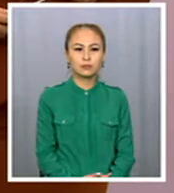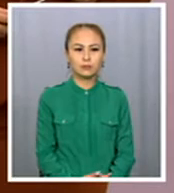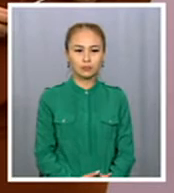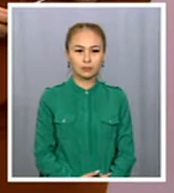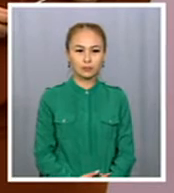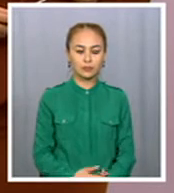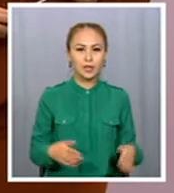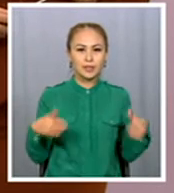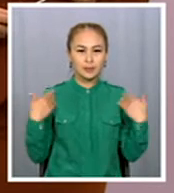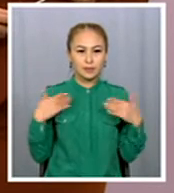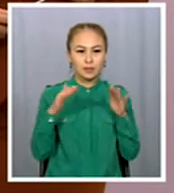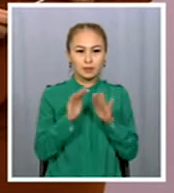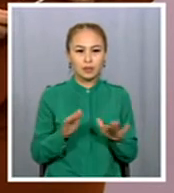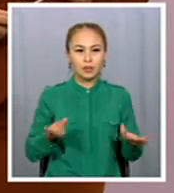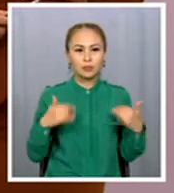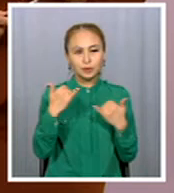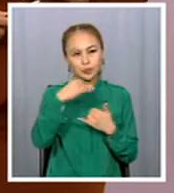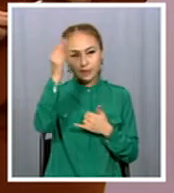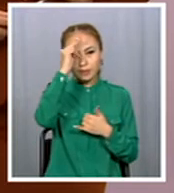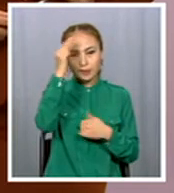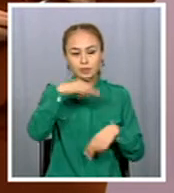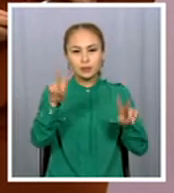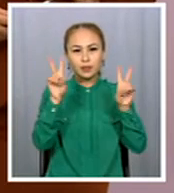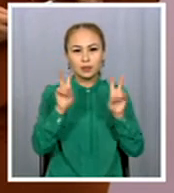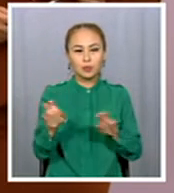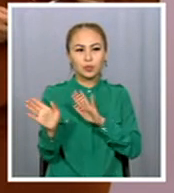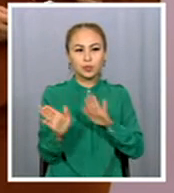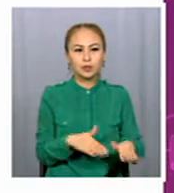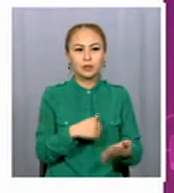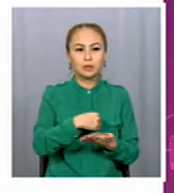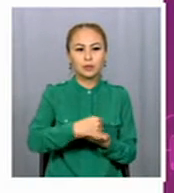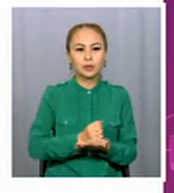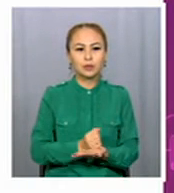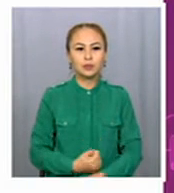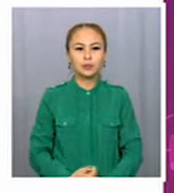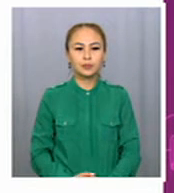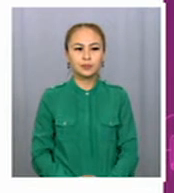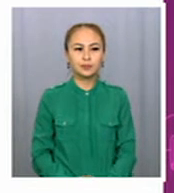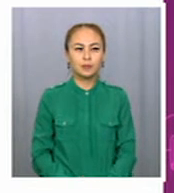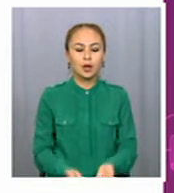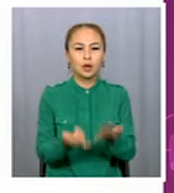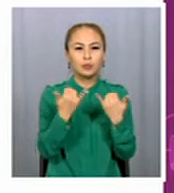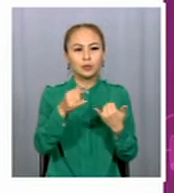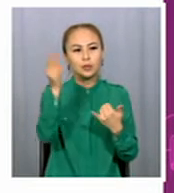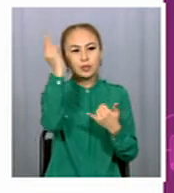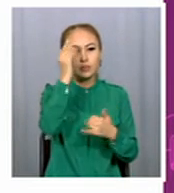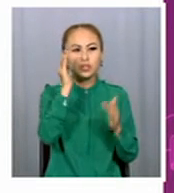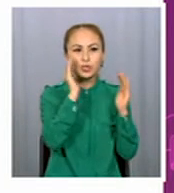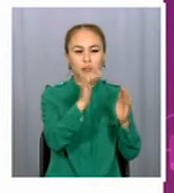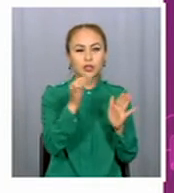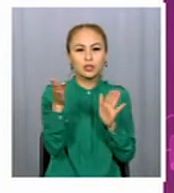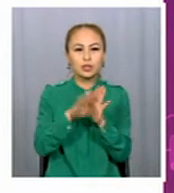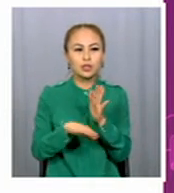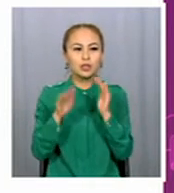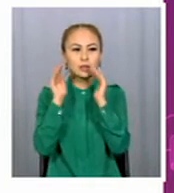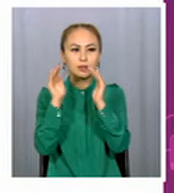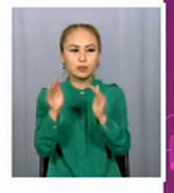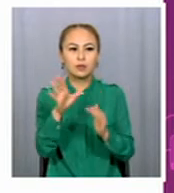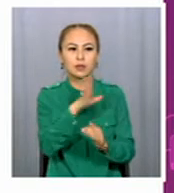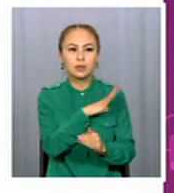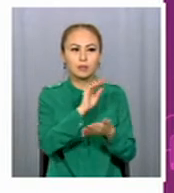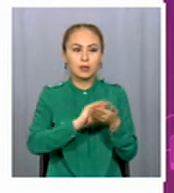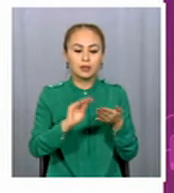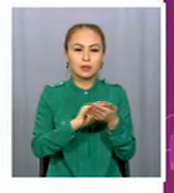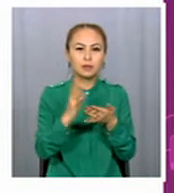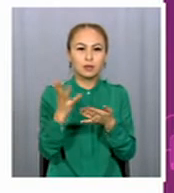Сәлеметсіңдер ме, балалар? Бүгінгі сабақтың тақырыбы өткенді бекіту. Бүгінгі сабақта жақшалы және жақшасыз